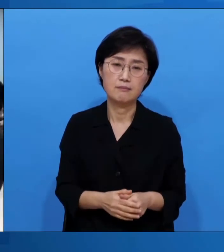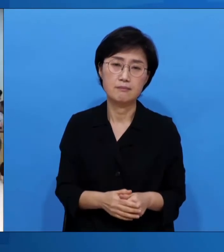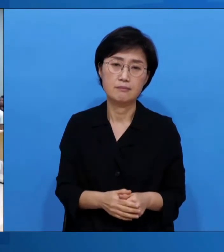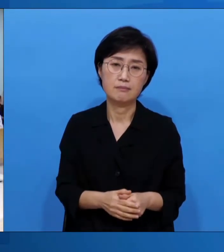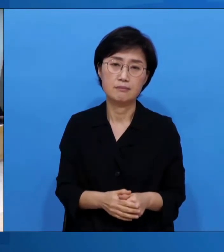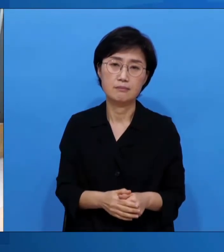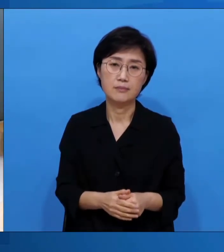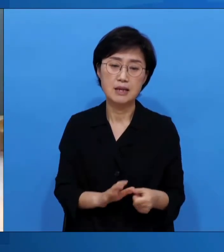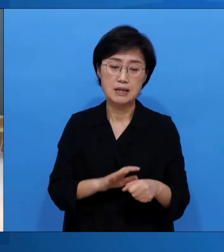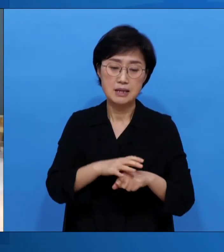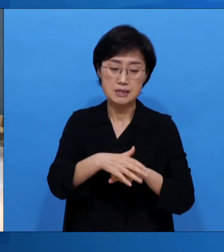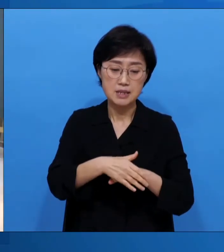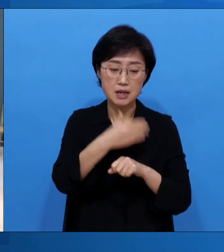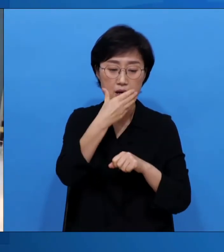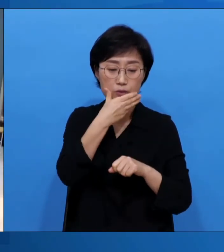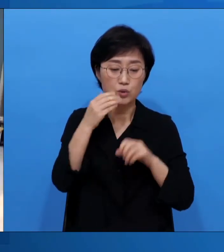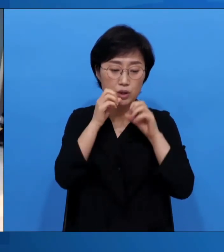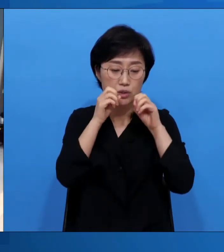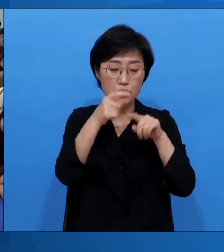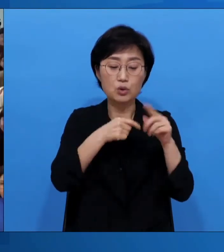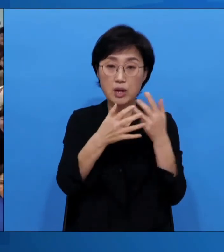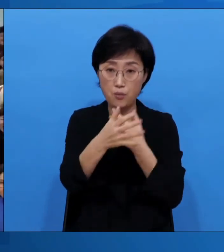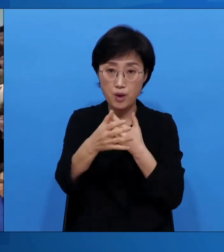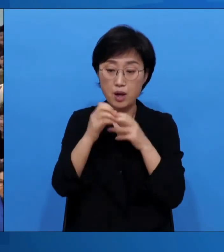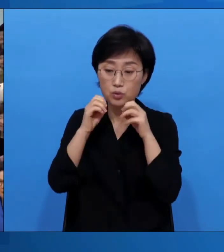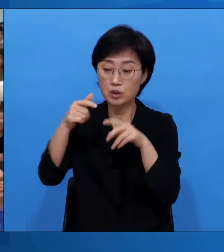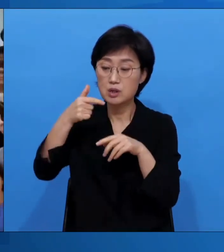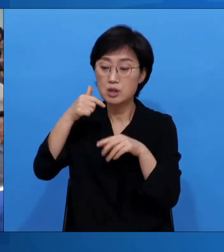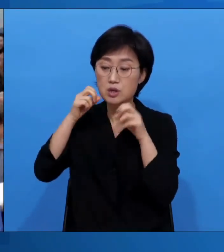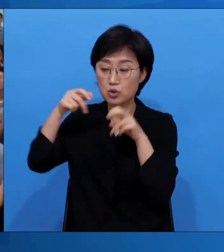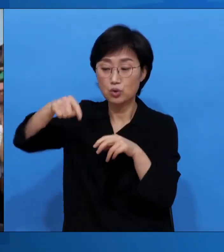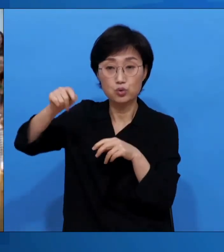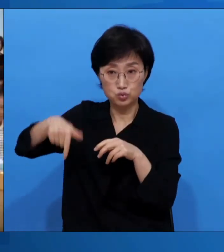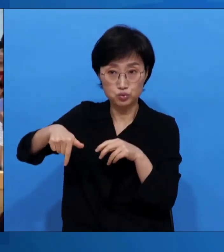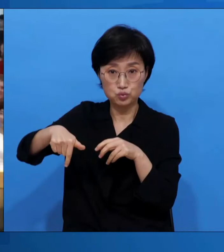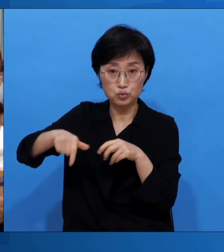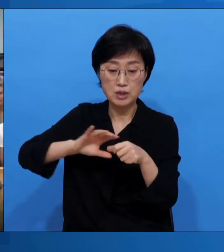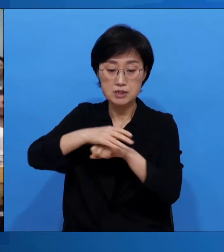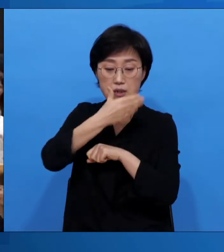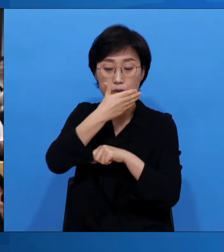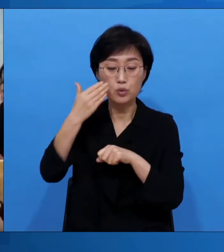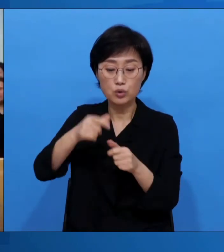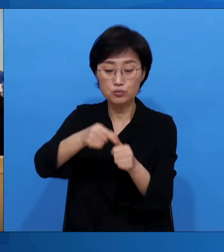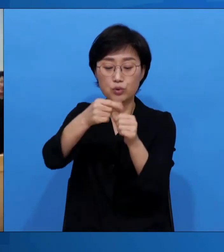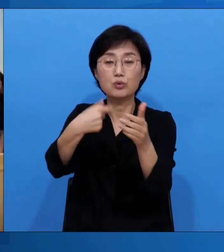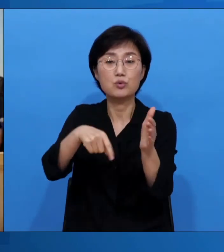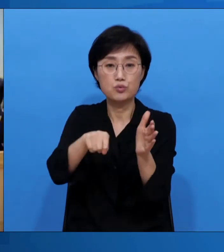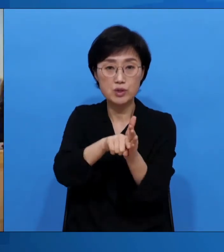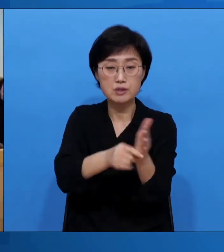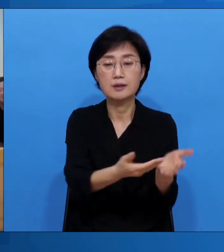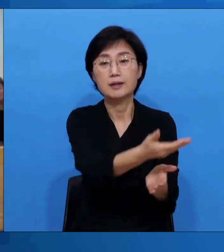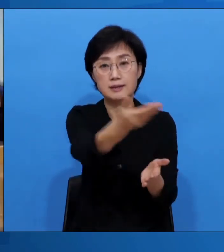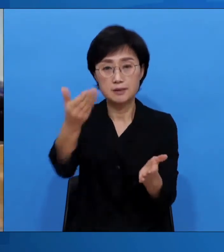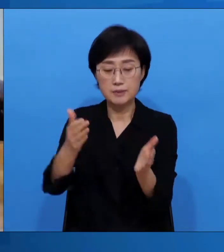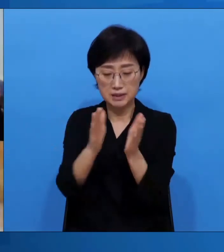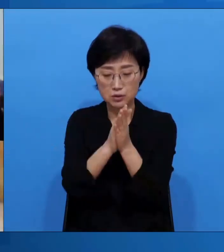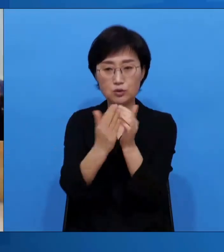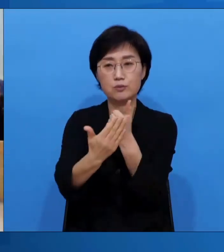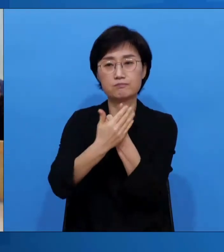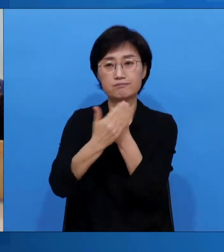세계 농인 선교 대회와 농인 선교국, 전 세계 농인 현장을 위해 함께 기도해 주시기